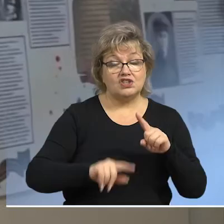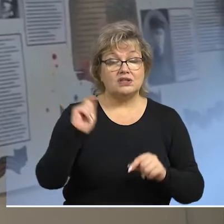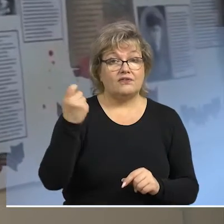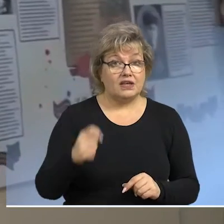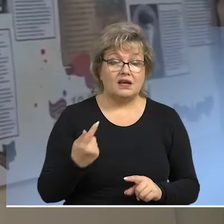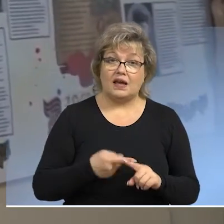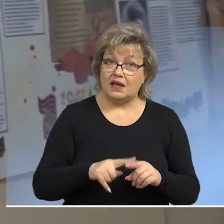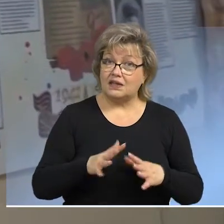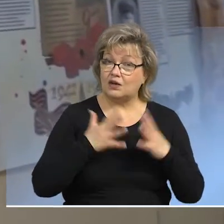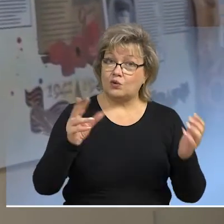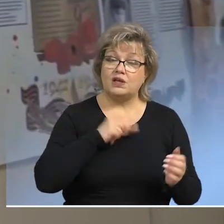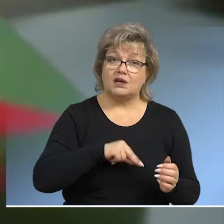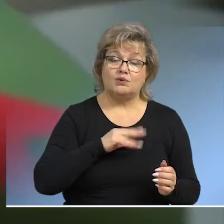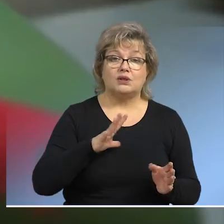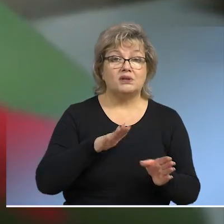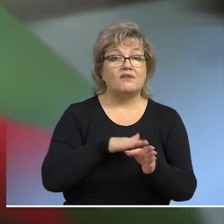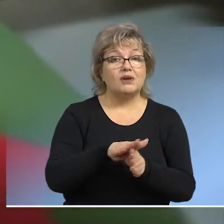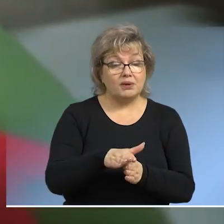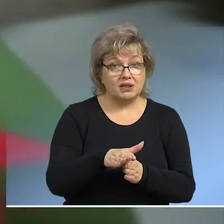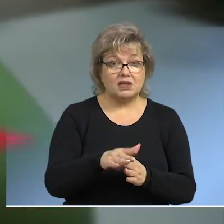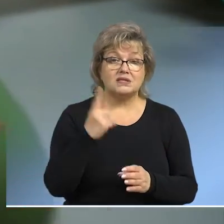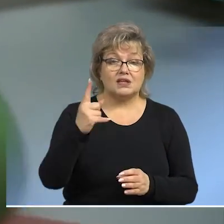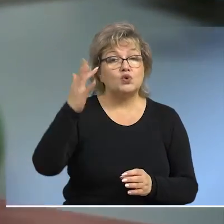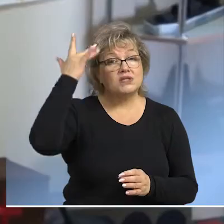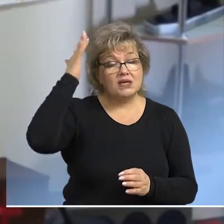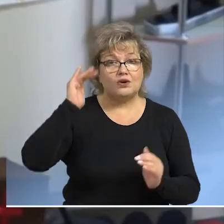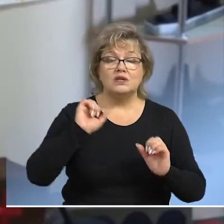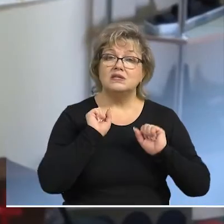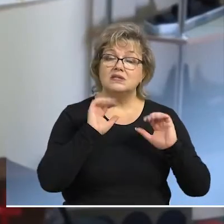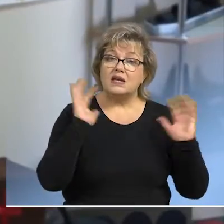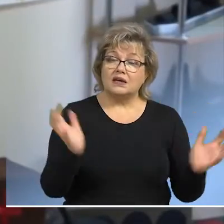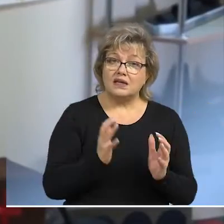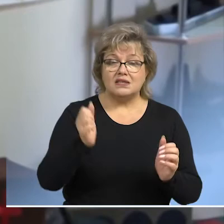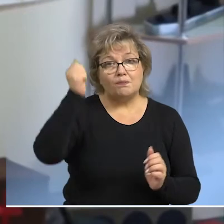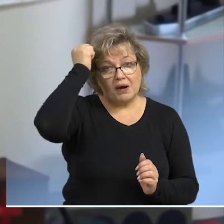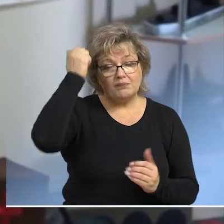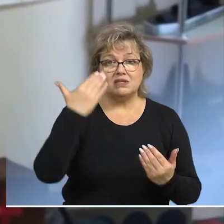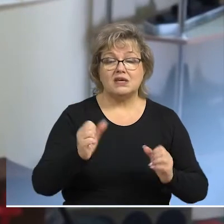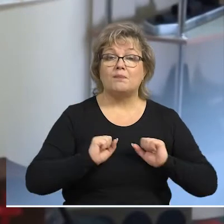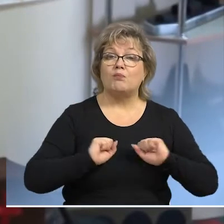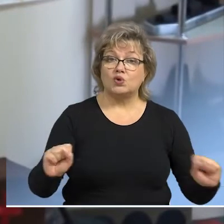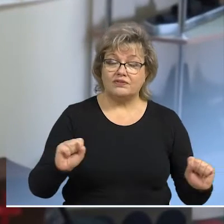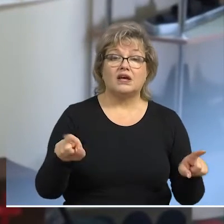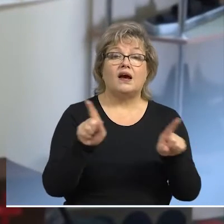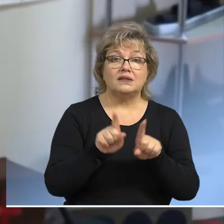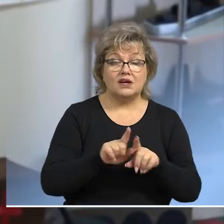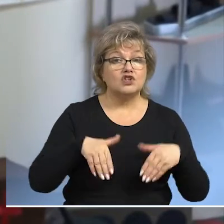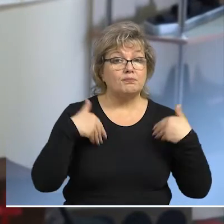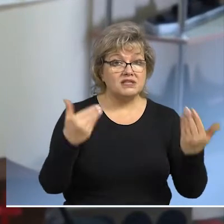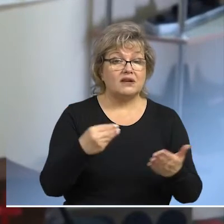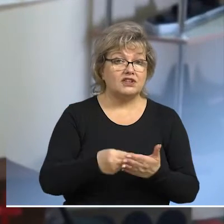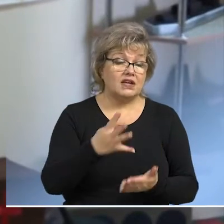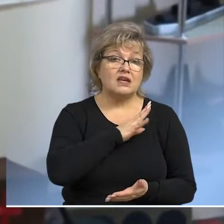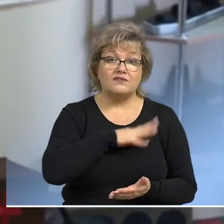войны. Эта огромная работа была проведена с одной целью – сохранить память о великих героях, их бессмертных подвигах, а также